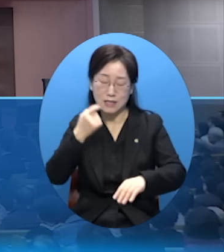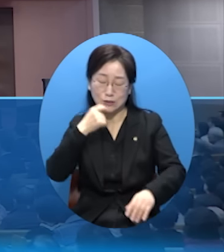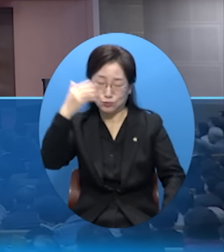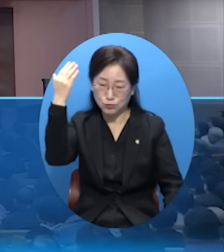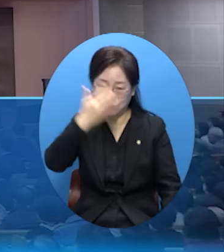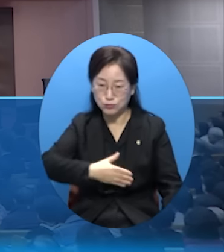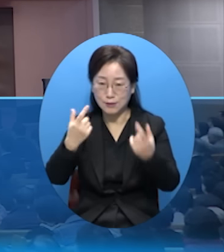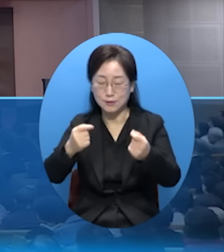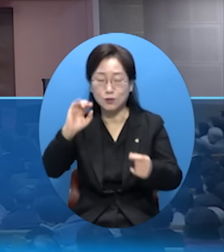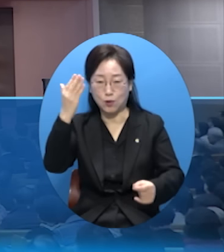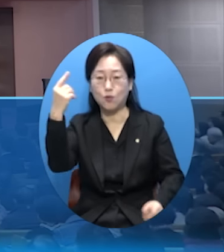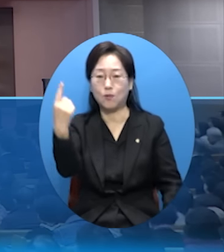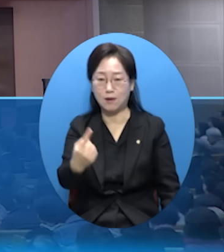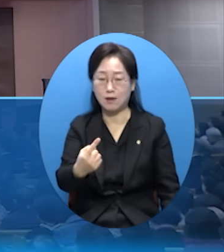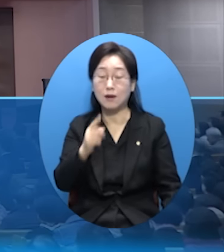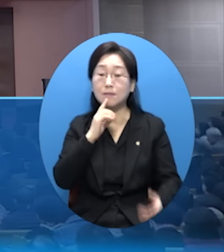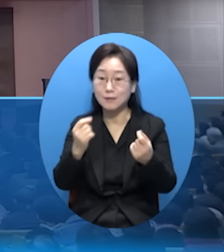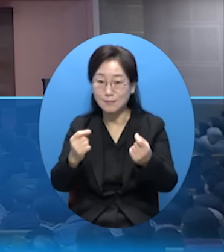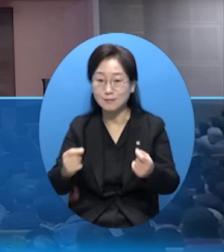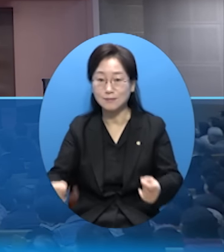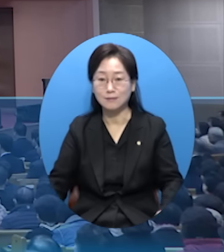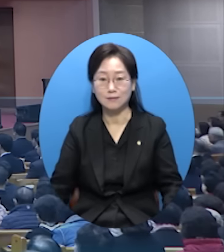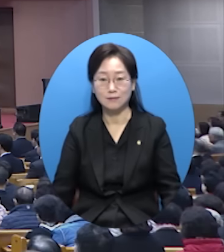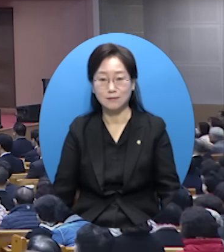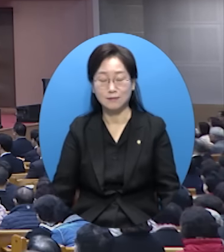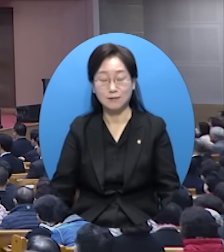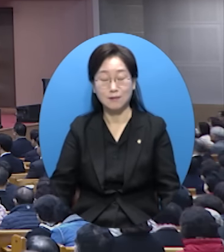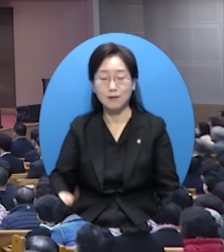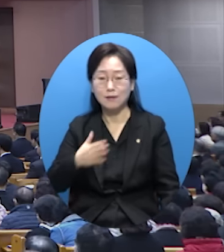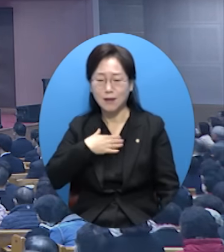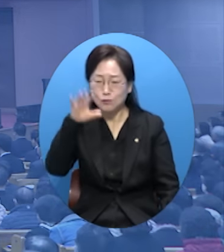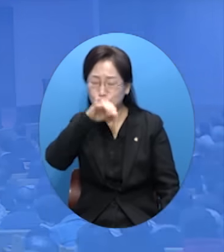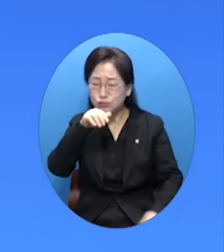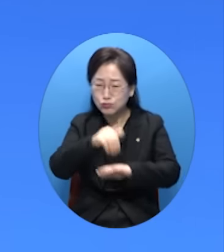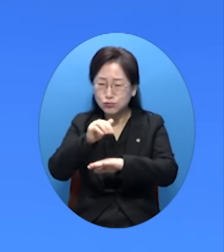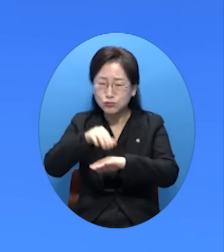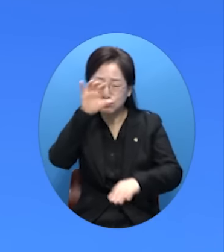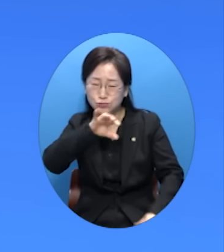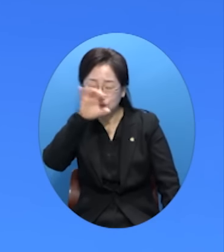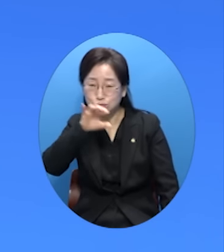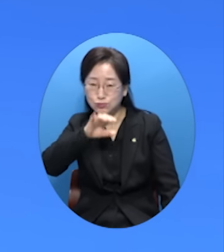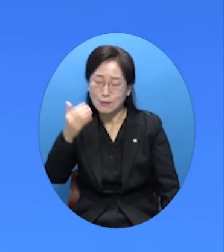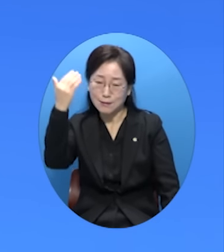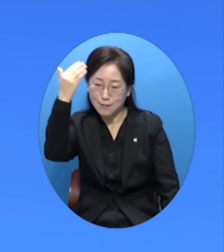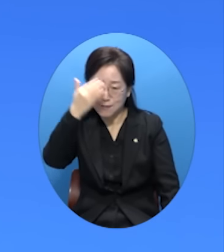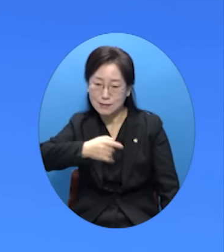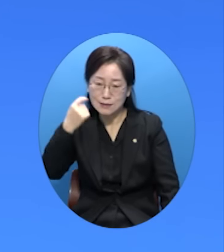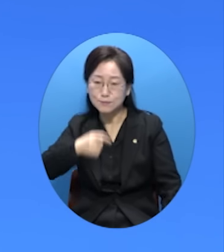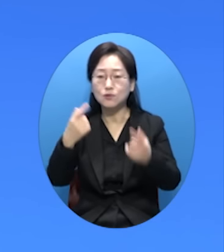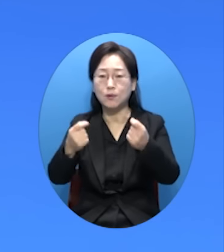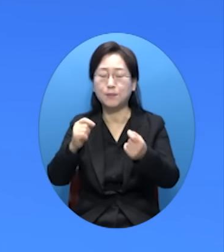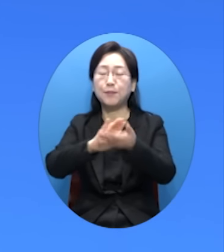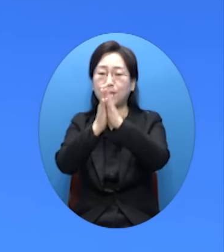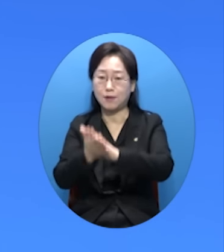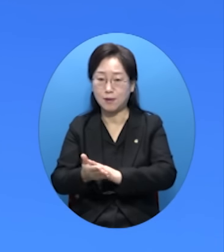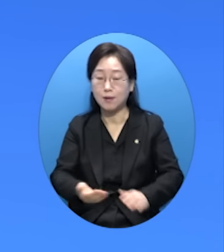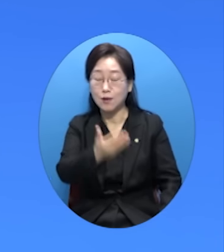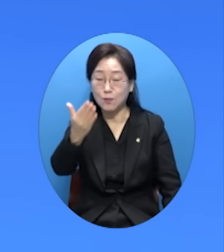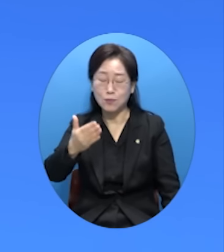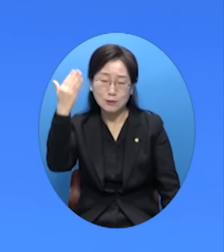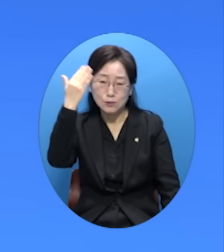되어 나오리라. 아멘. 나를 훈련하신 후에 내가 순금같이 되어 나오리라. 여러분,